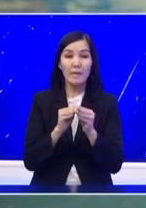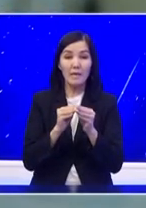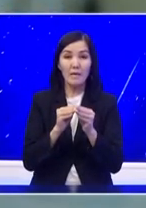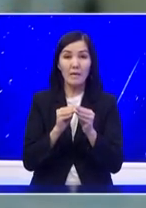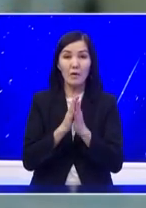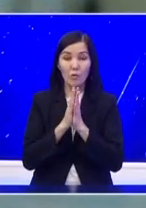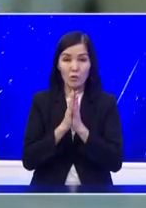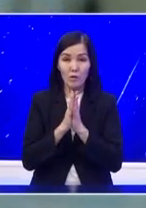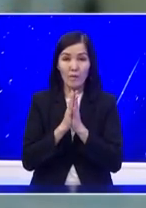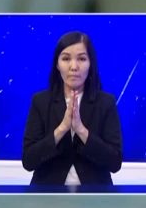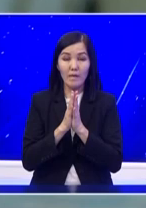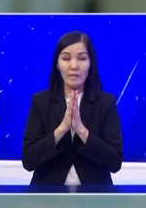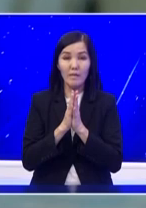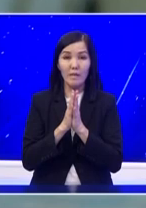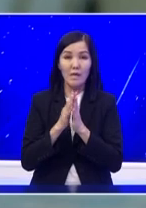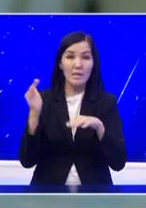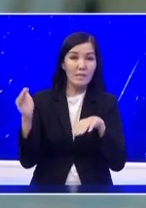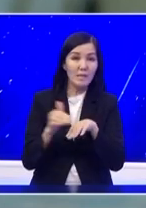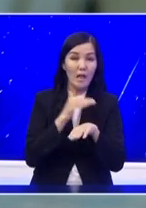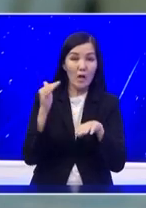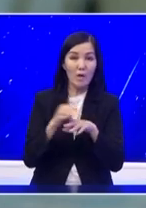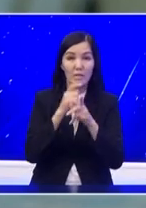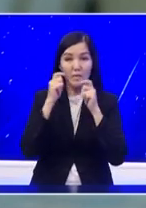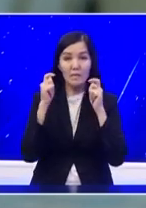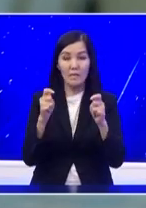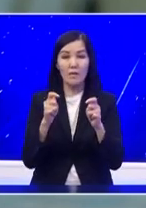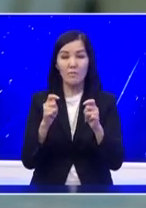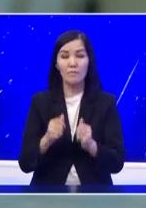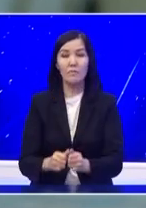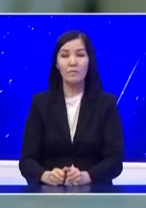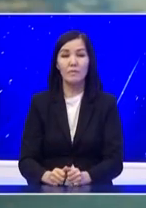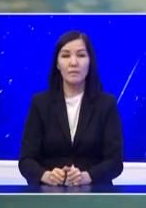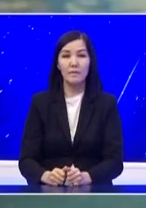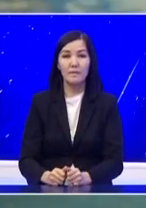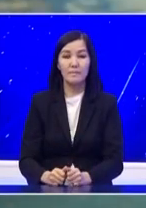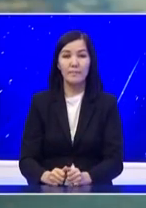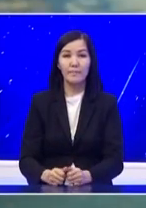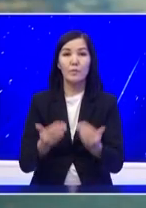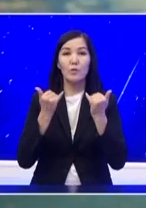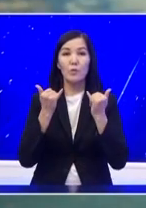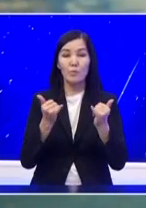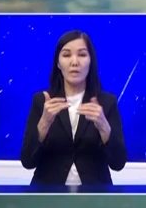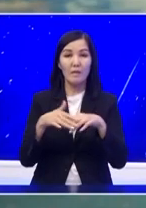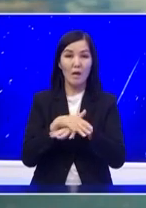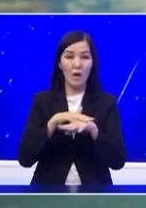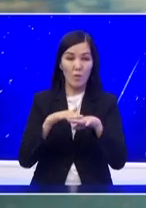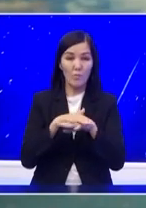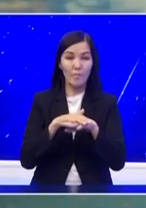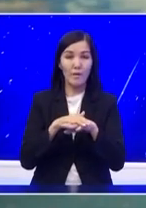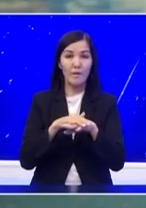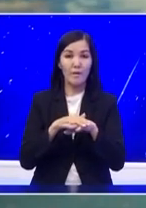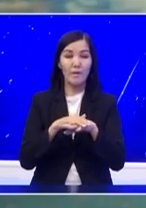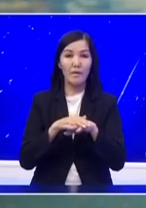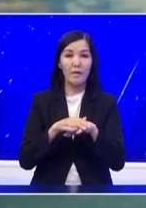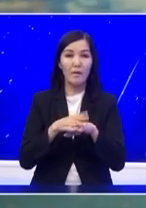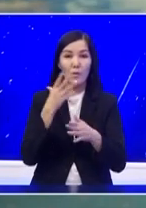жасап, көбірек салауат пен истихбар айтуға шақырамыз. Құрметті қауым, асыл